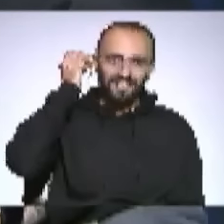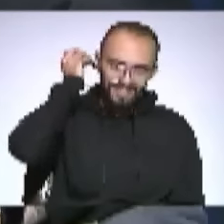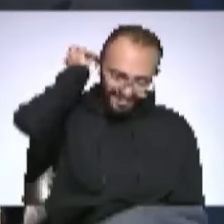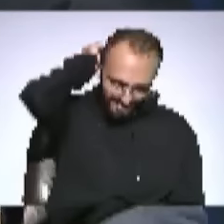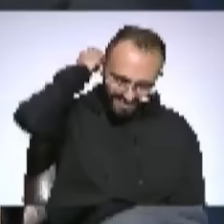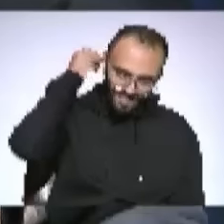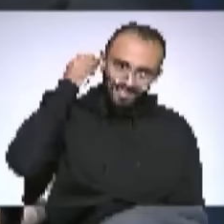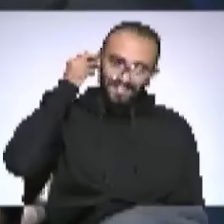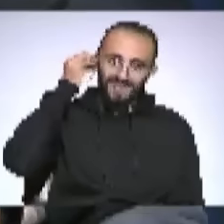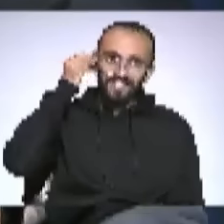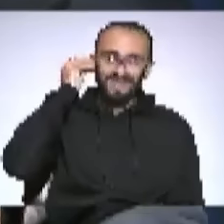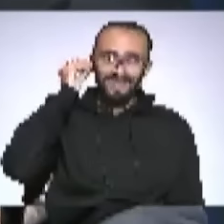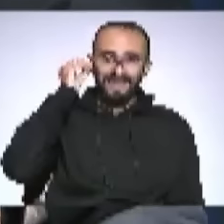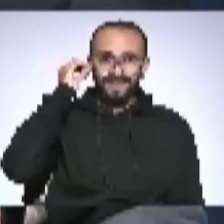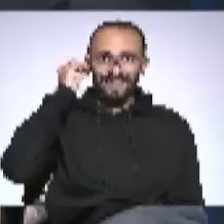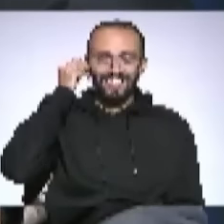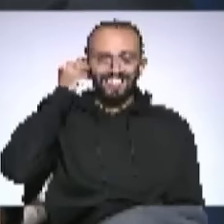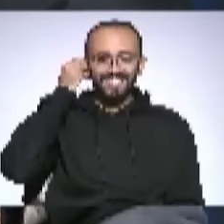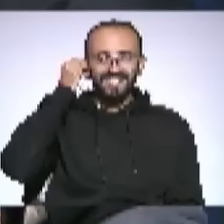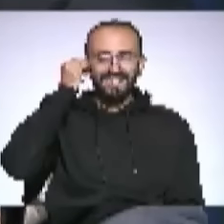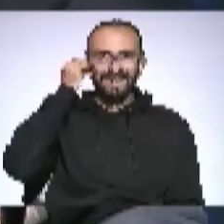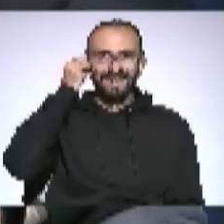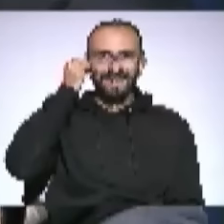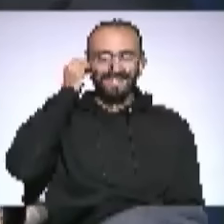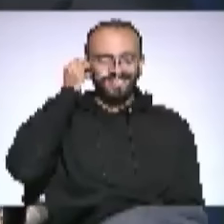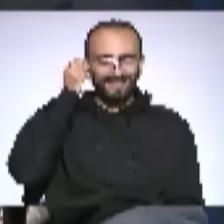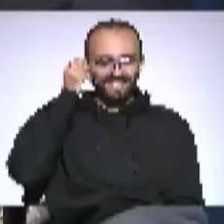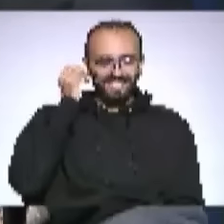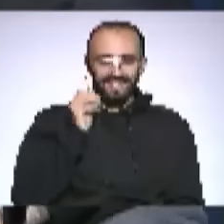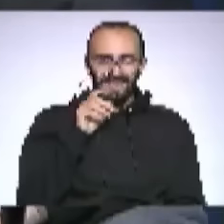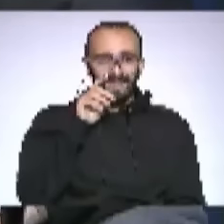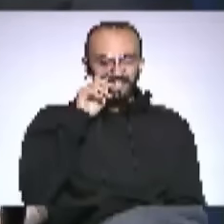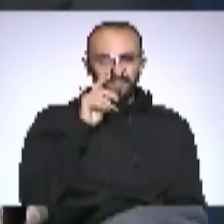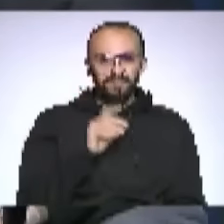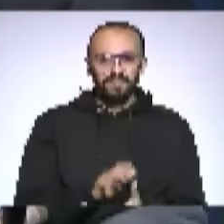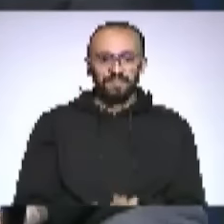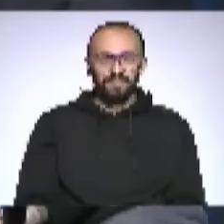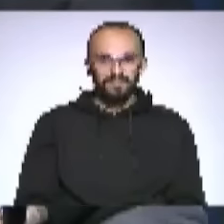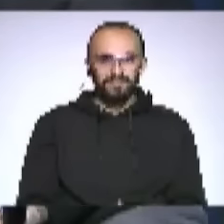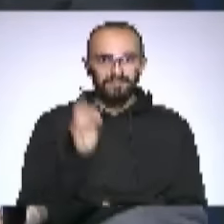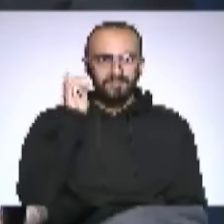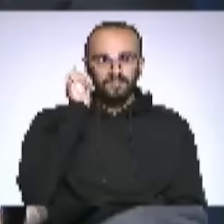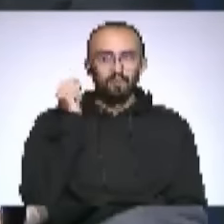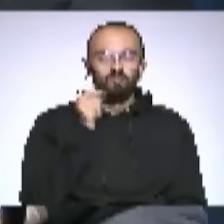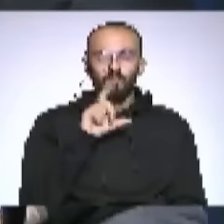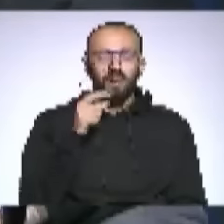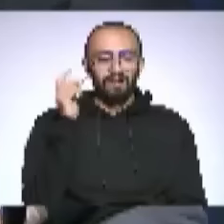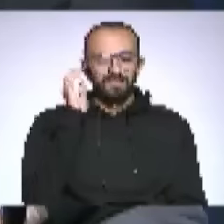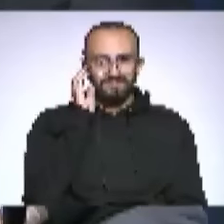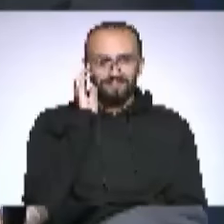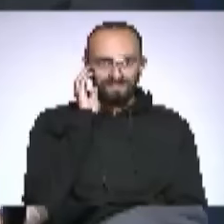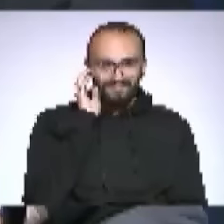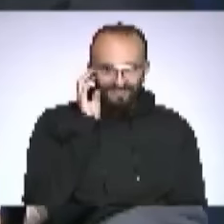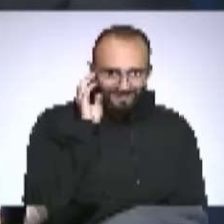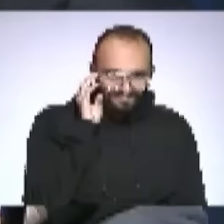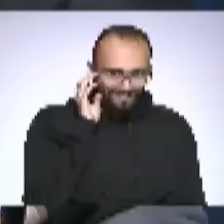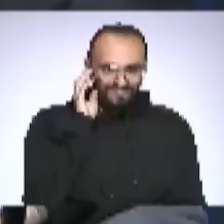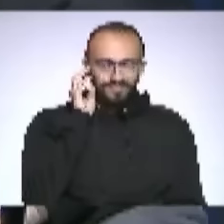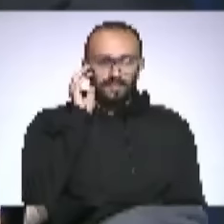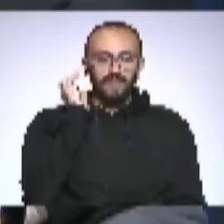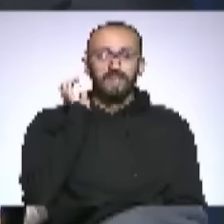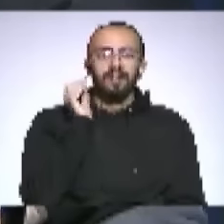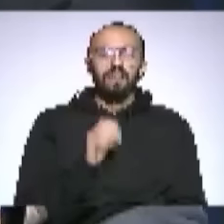فكيتها ويوم الفرح طول بالك يا حبيبي طول بالك يا حبيبي اصل انا يا نانسي لما واححد فك مرتين الفك